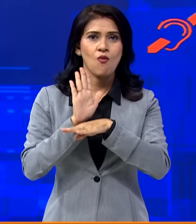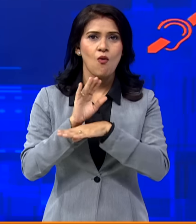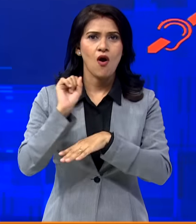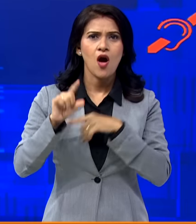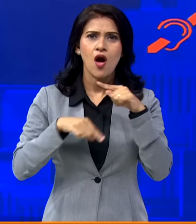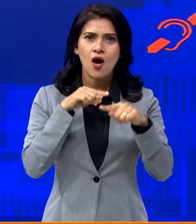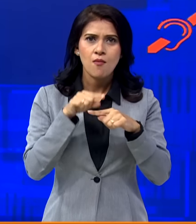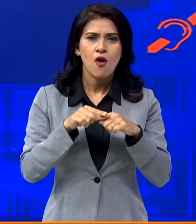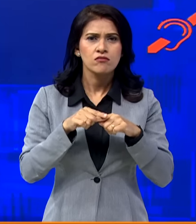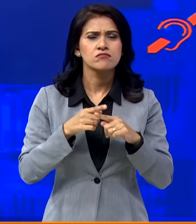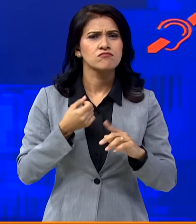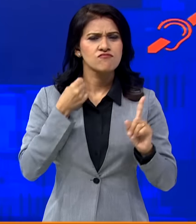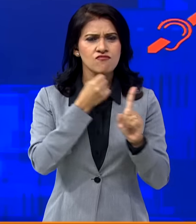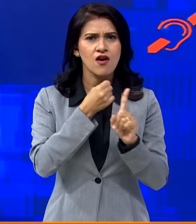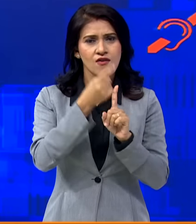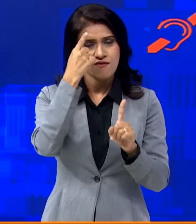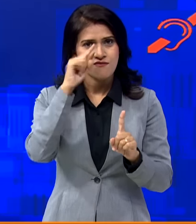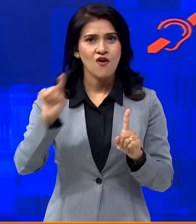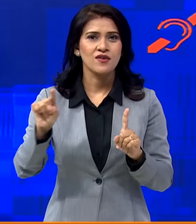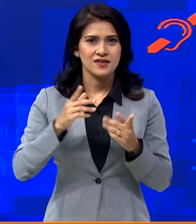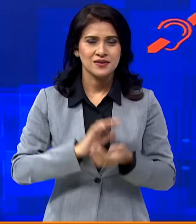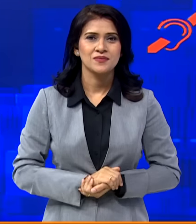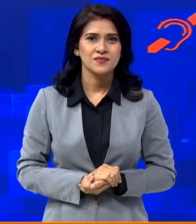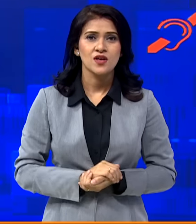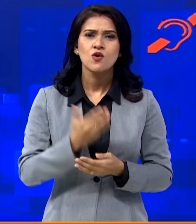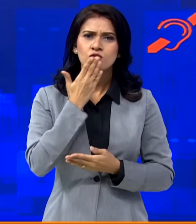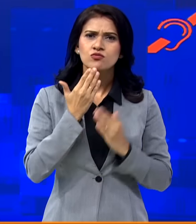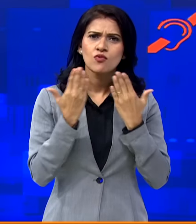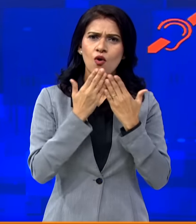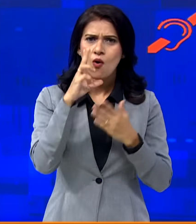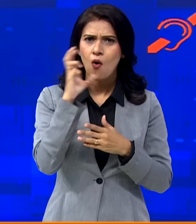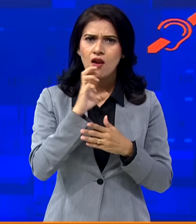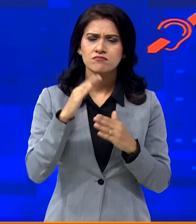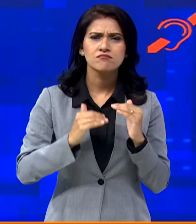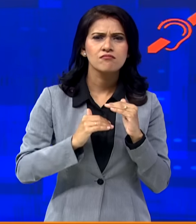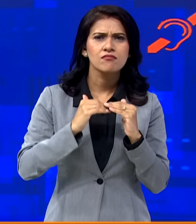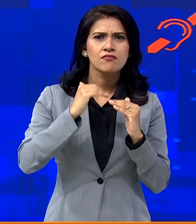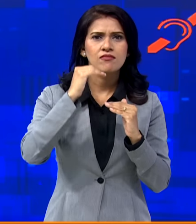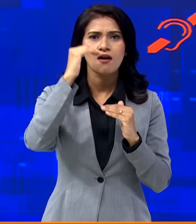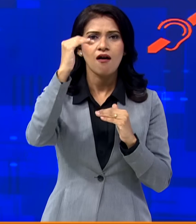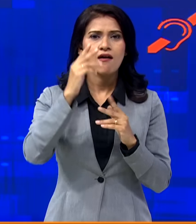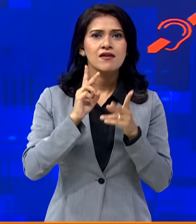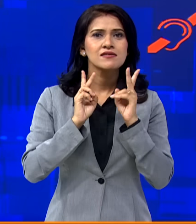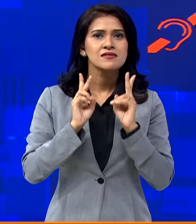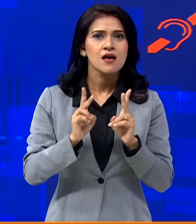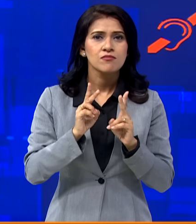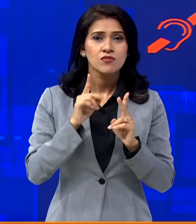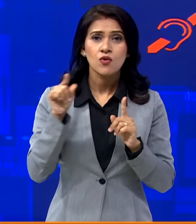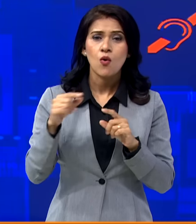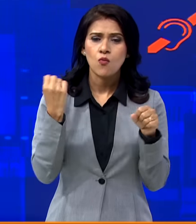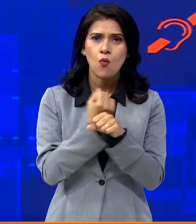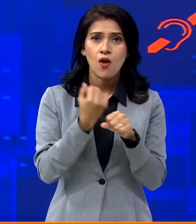प्रवक्ता के तौर पर छात्र जीवन से कांग्रेस में एक्टिव आचार्य प्रमोद कृष्णम